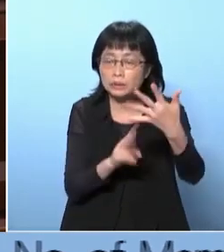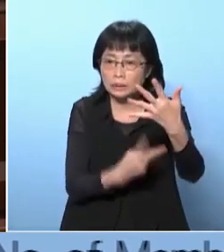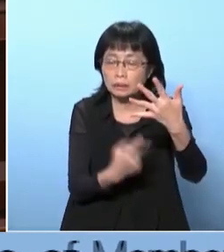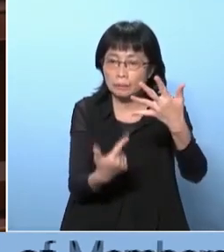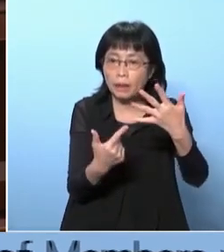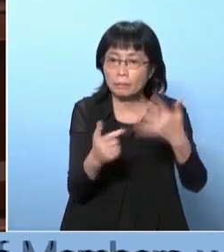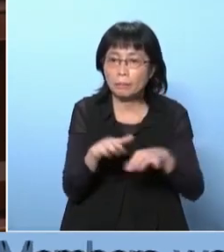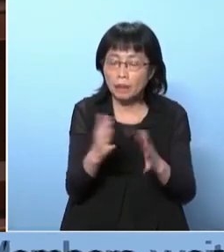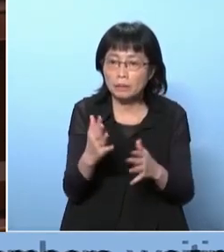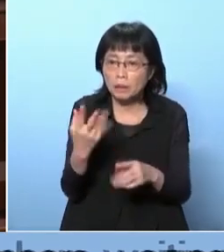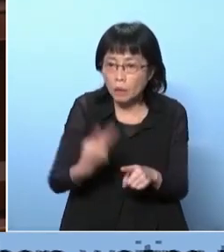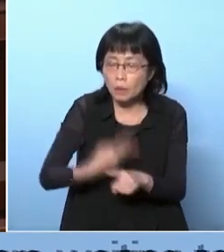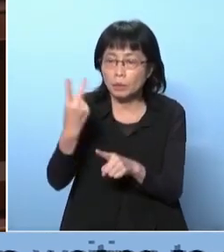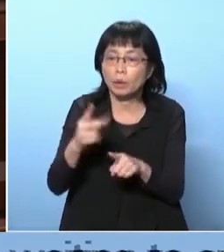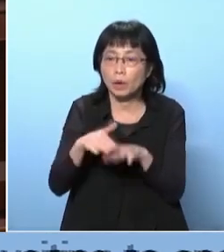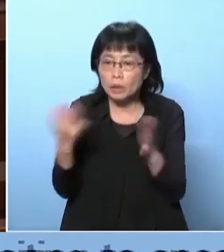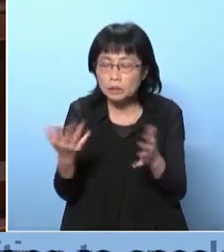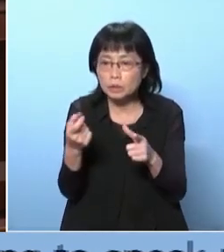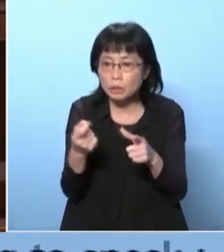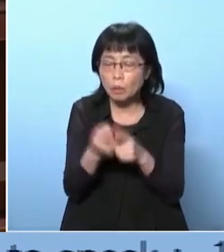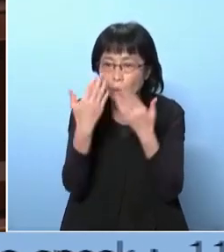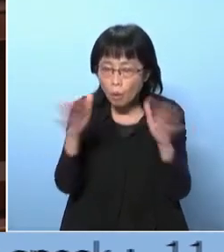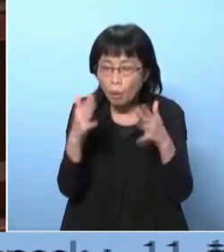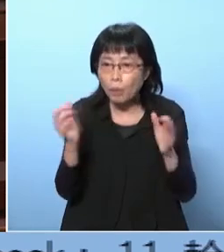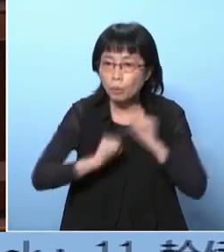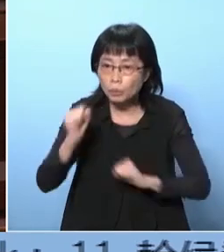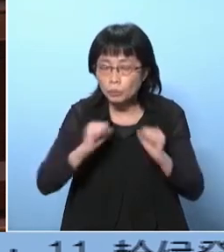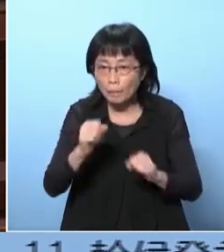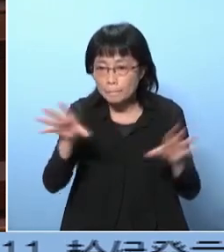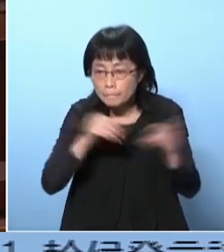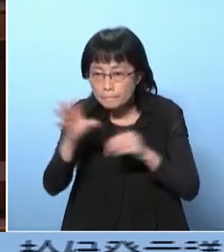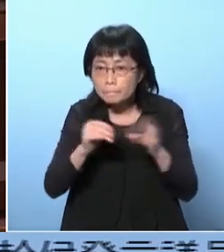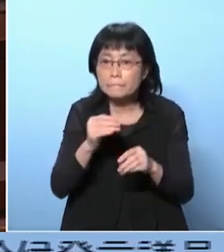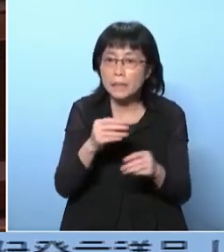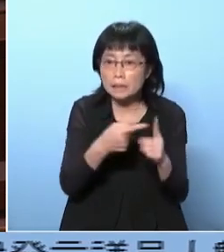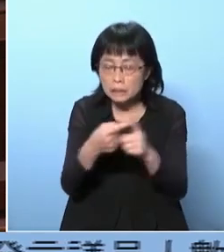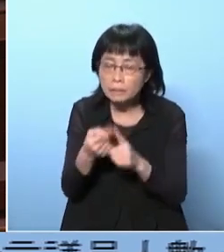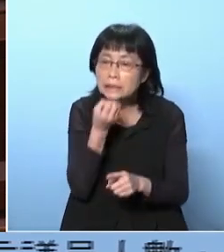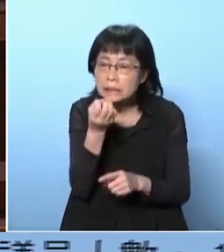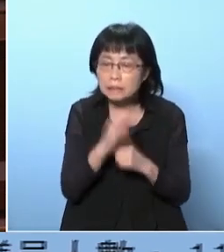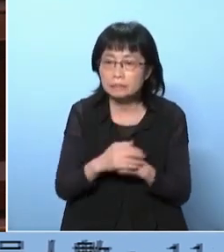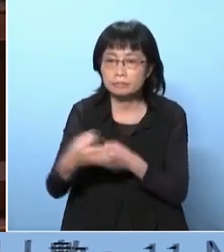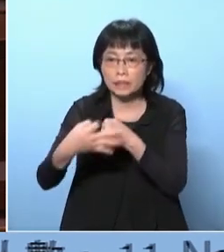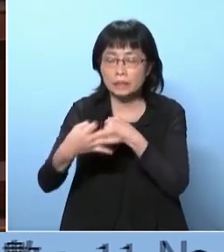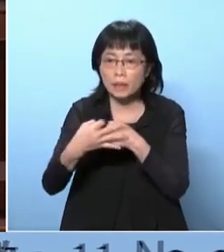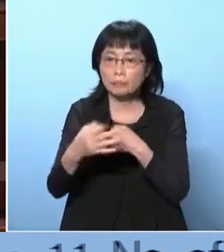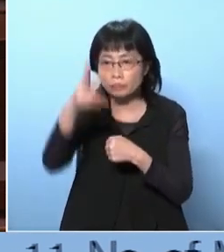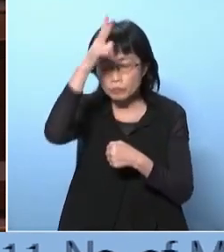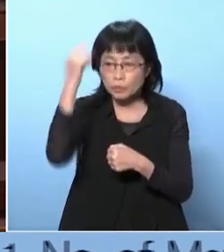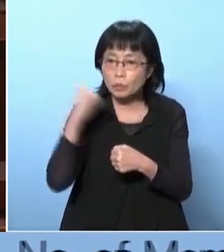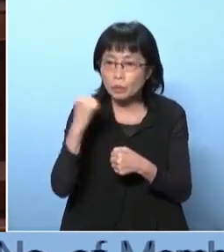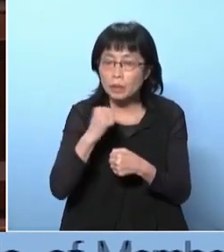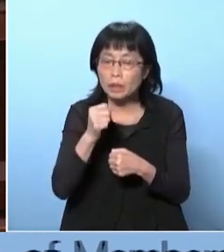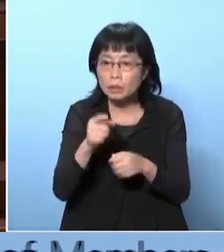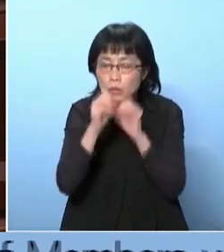期兩個月的公眾參與活動，收集市民的意見。問題的第三部分，政府是積極透過不同的途